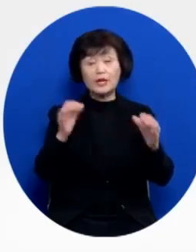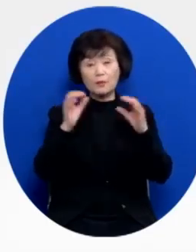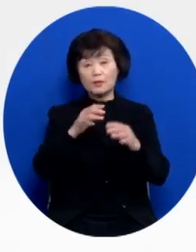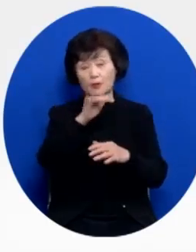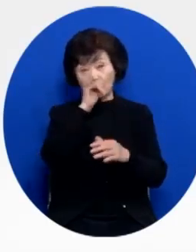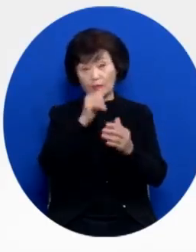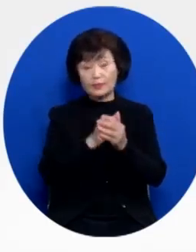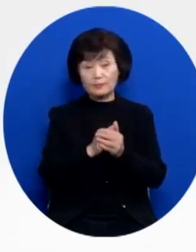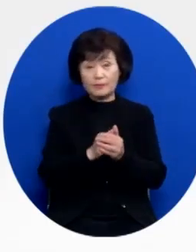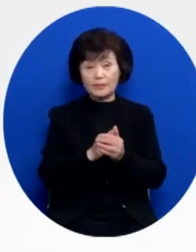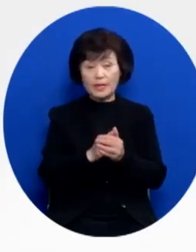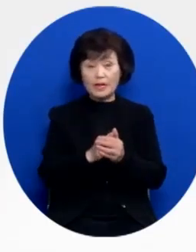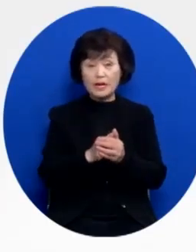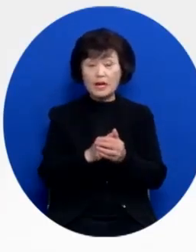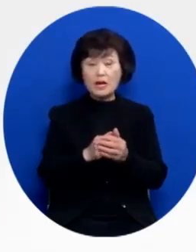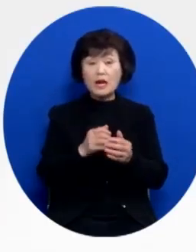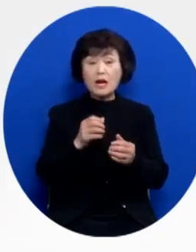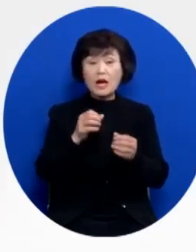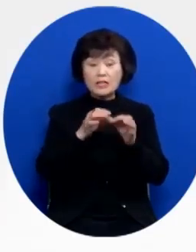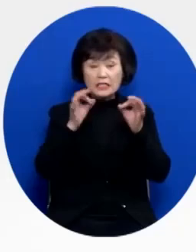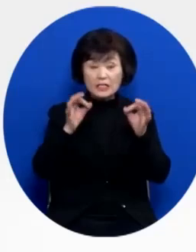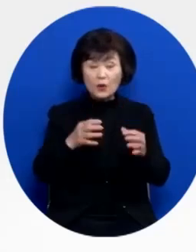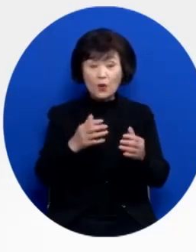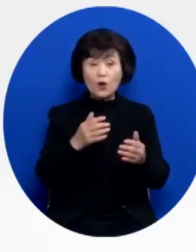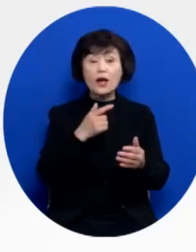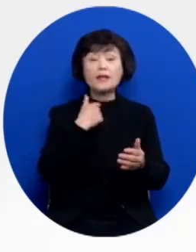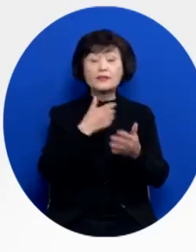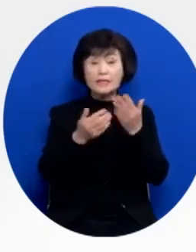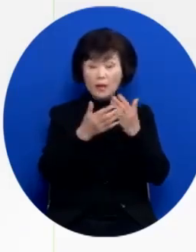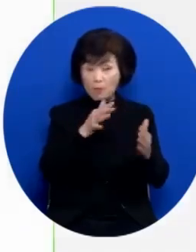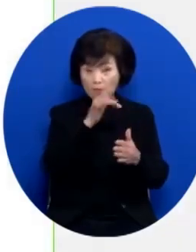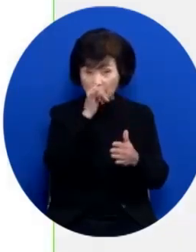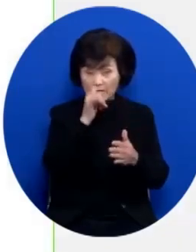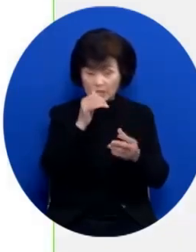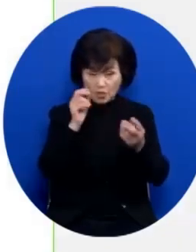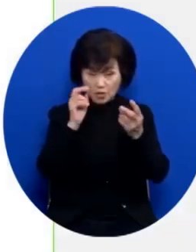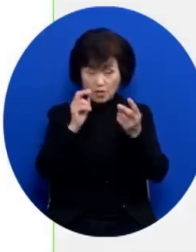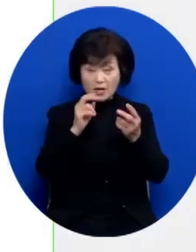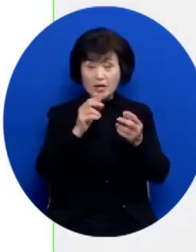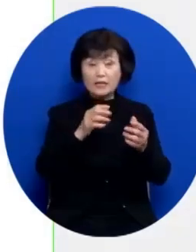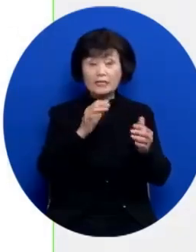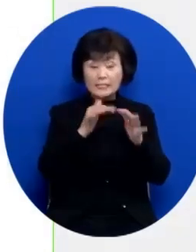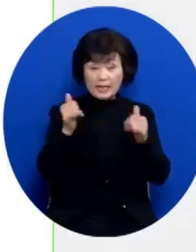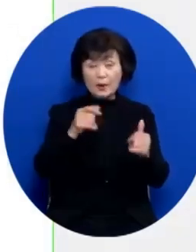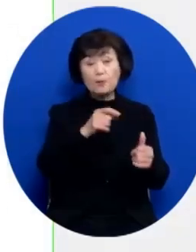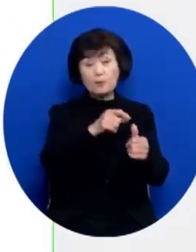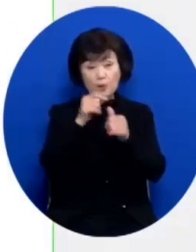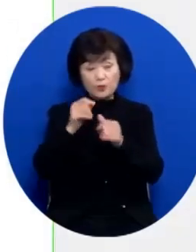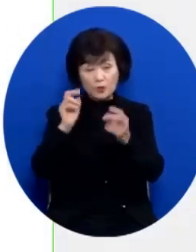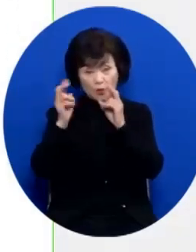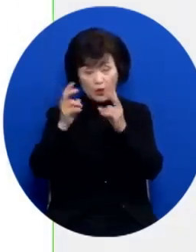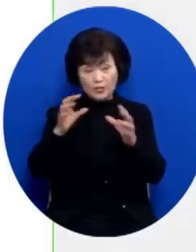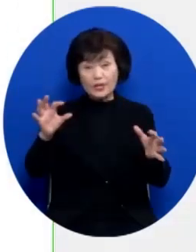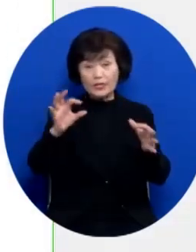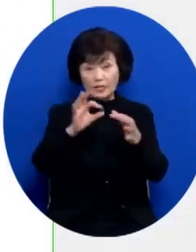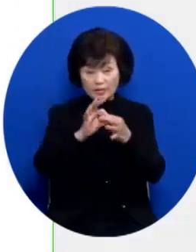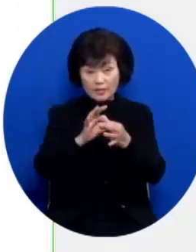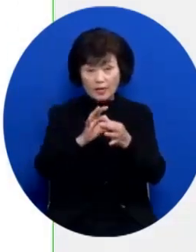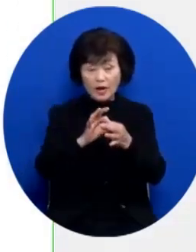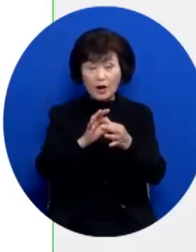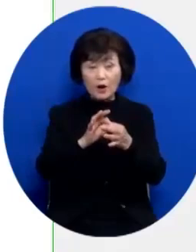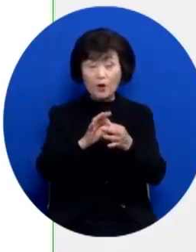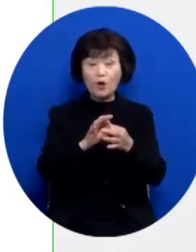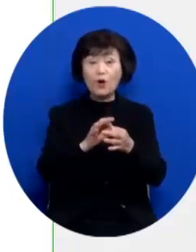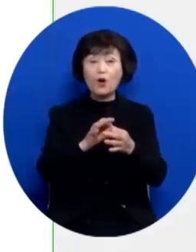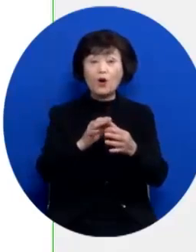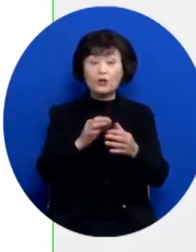인턴십은 역량 있는 경력 보유 여성과 채용 수요가 있는 기업을 연결하고 시가 인턴 기간 동안 인건비를